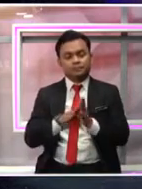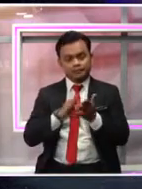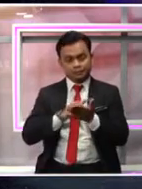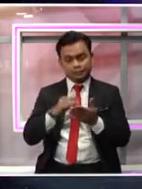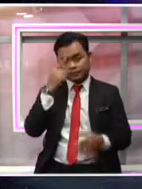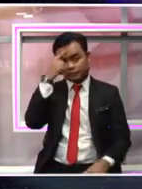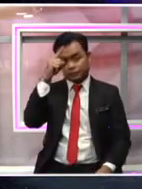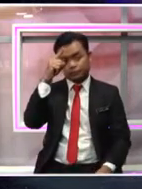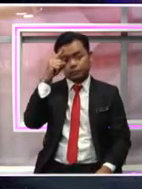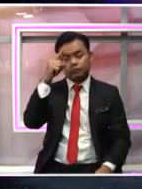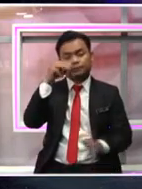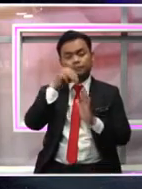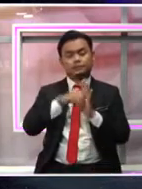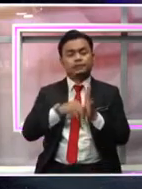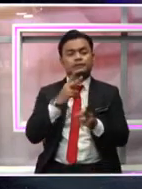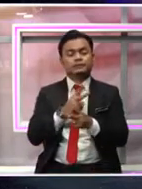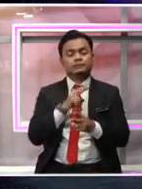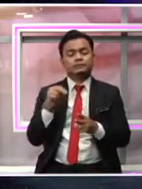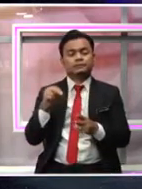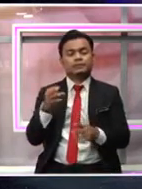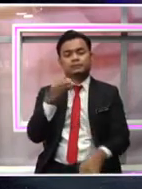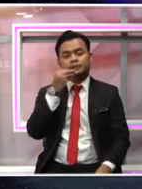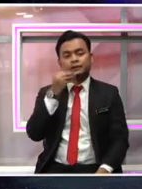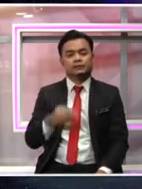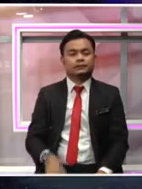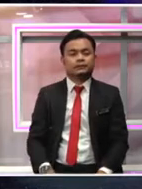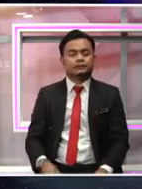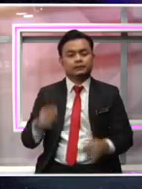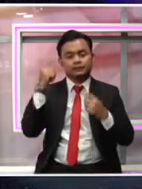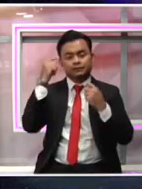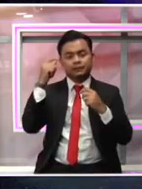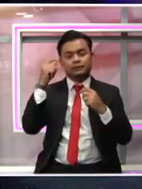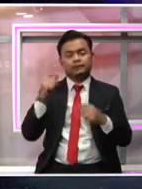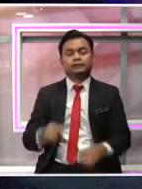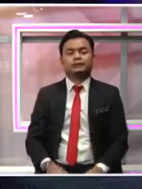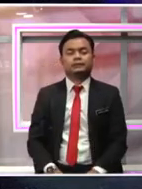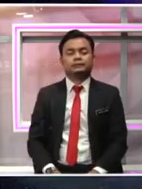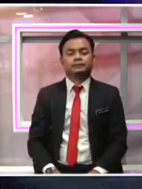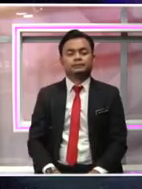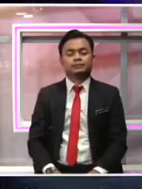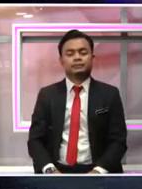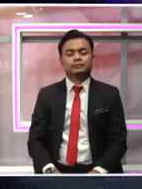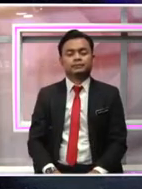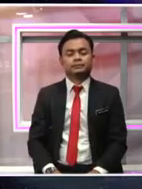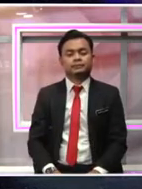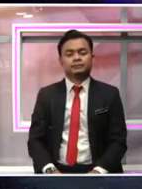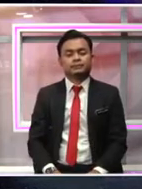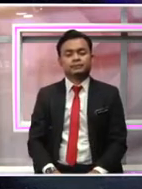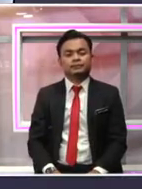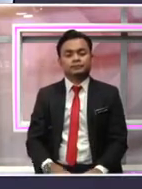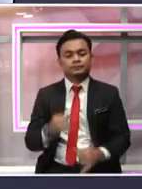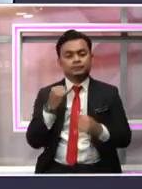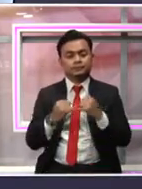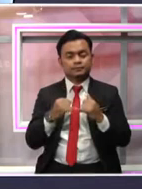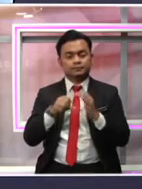dapat membaca dengan betul dan tepat dapat mengenal pasti ayat tunggal dan akhir sekali dapat mengisi